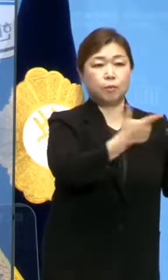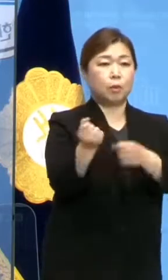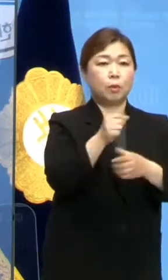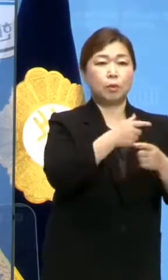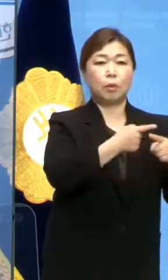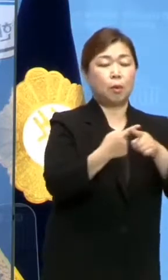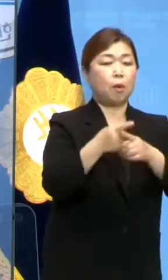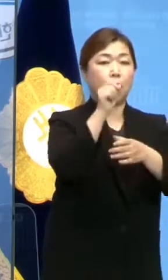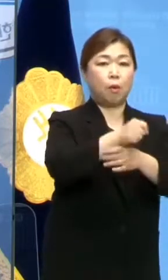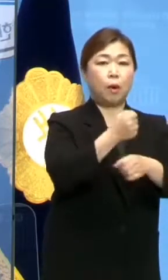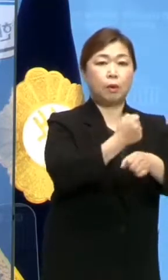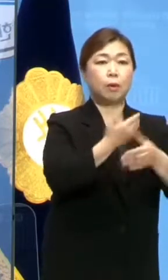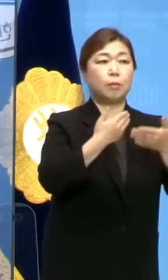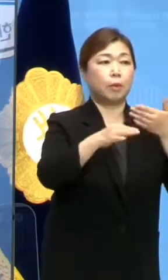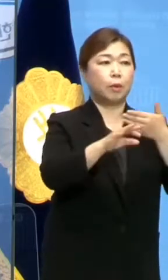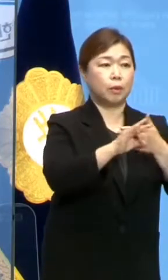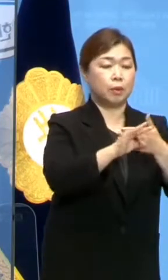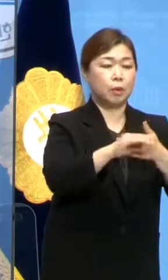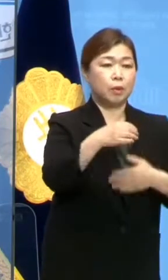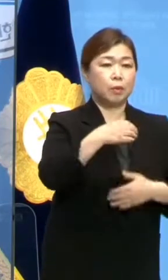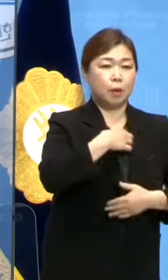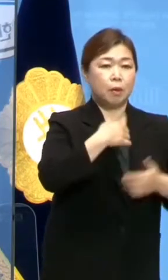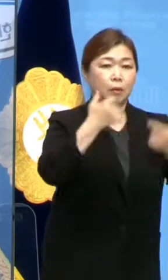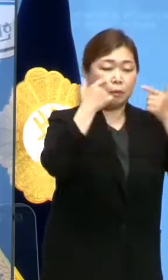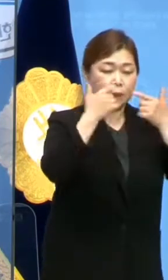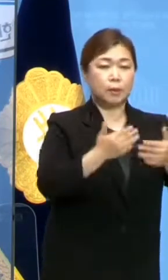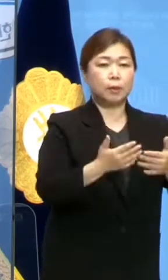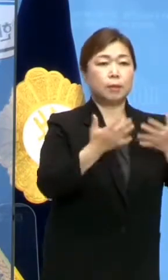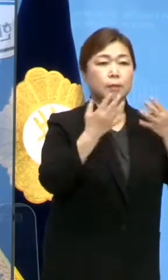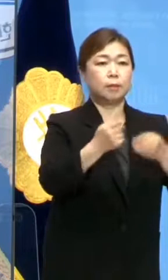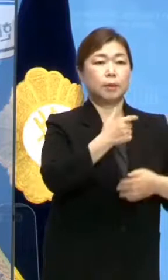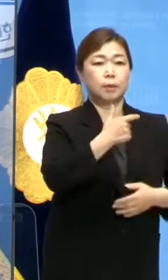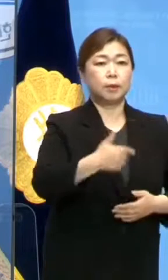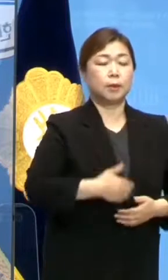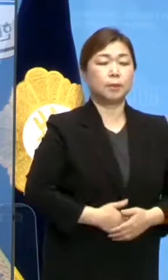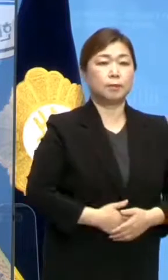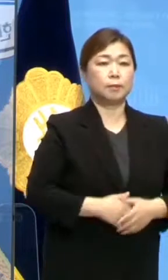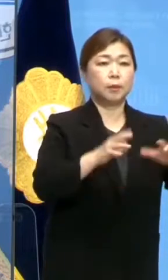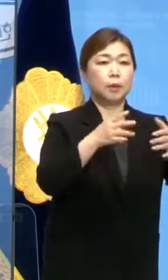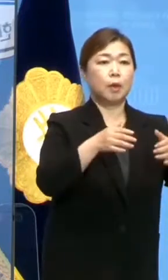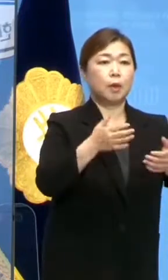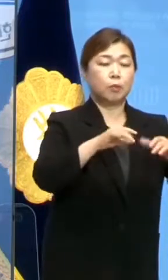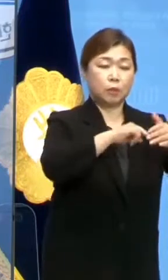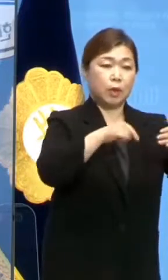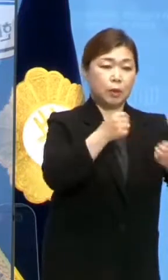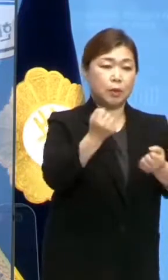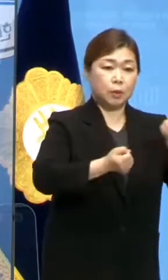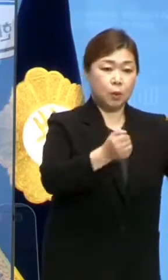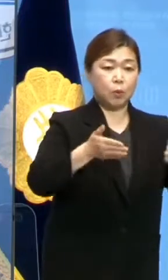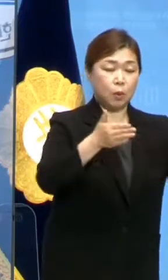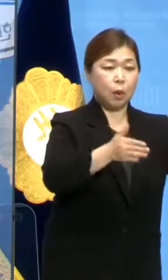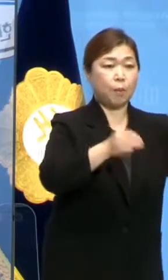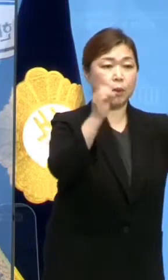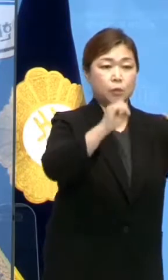경우 그 위험성은 불보듯 뻔합니다 국내 자전거 도로의 80퍼센트가